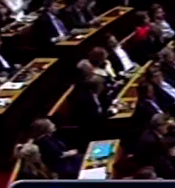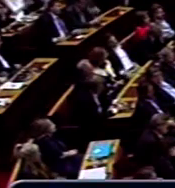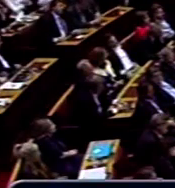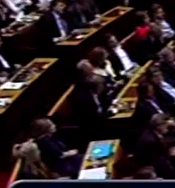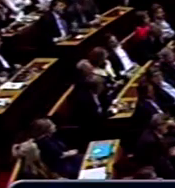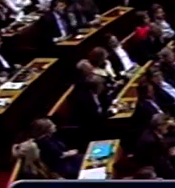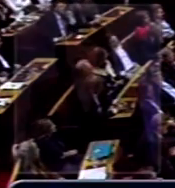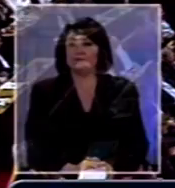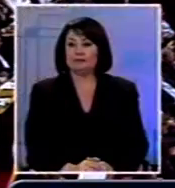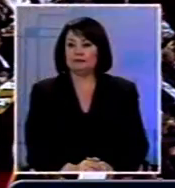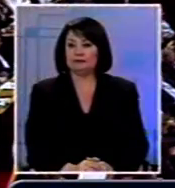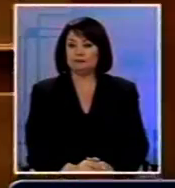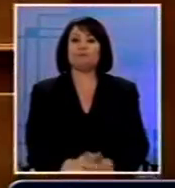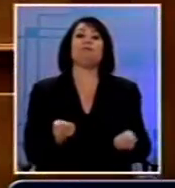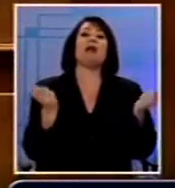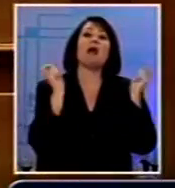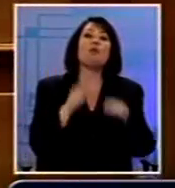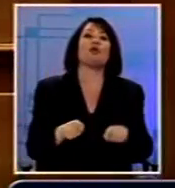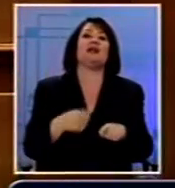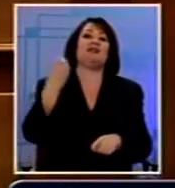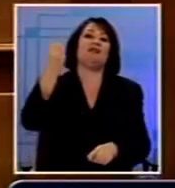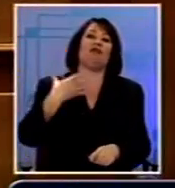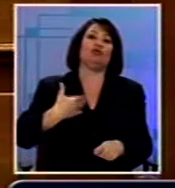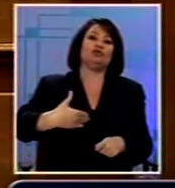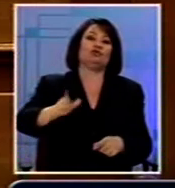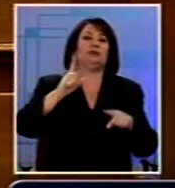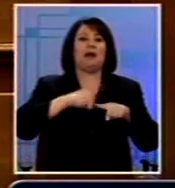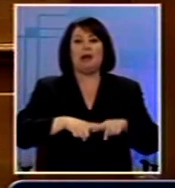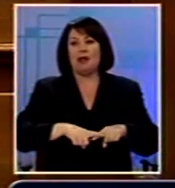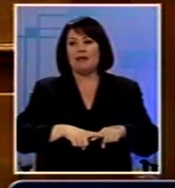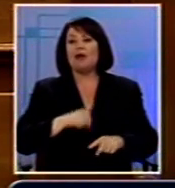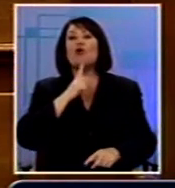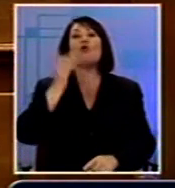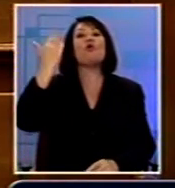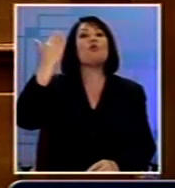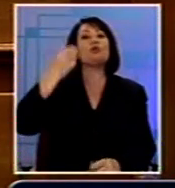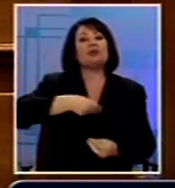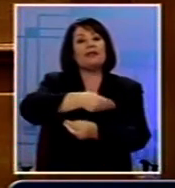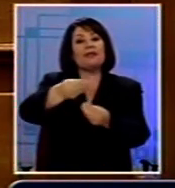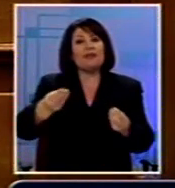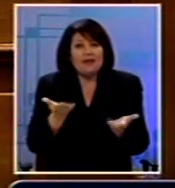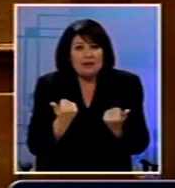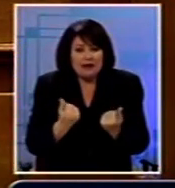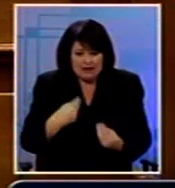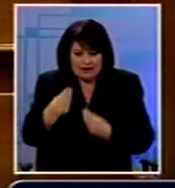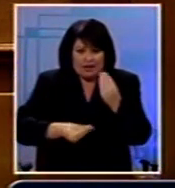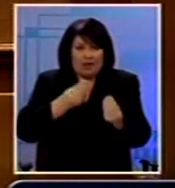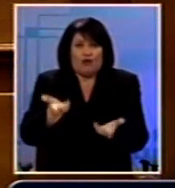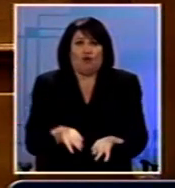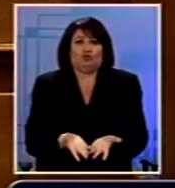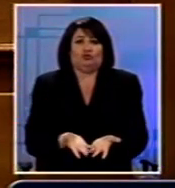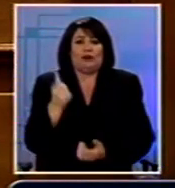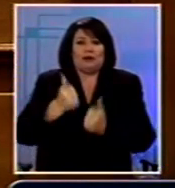Και δεν πρόκειται να δει η χώρα άσπρη μέρα αν επανέλθουν εκείνοι οι οποίοι μοίραζαν από εκείνο που δεν υπάρχει, όσοι ακύρωναν